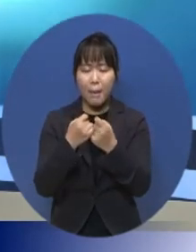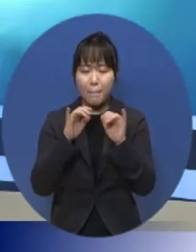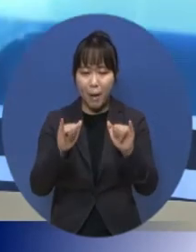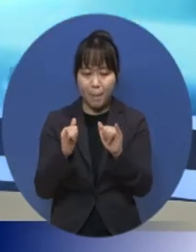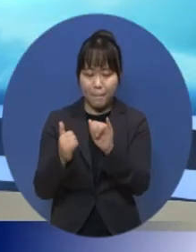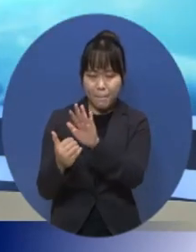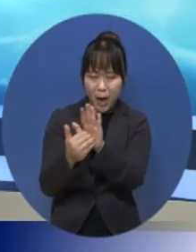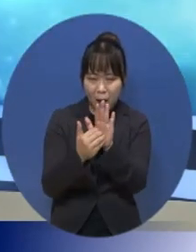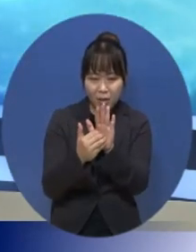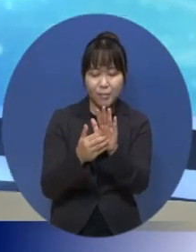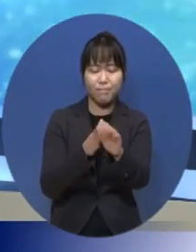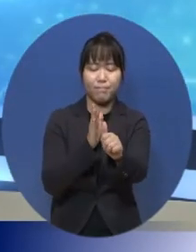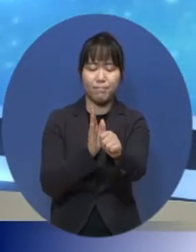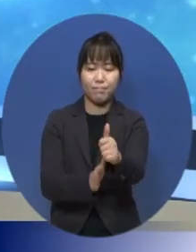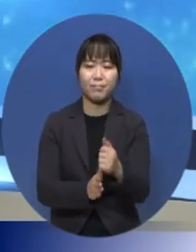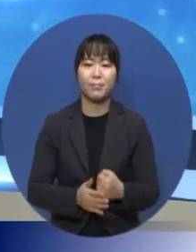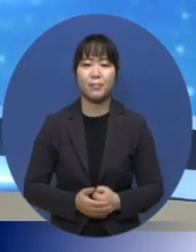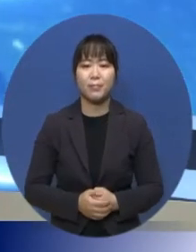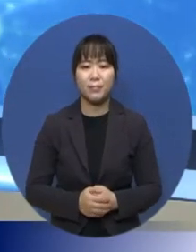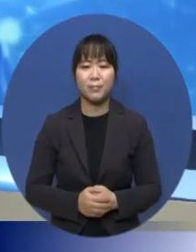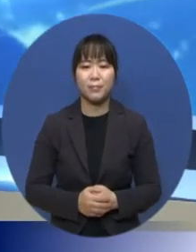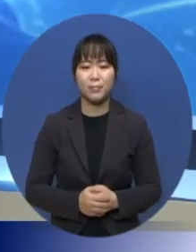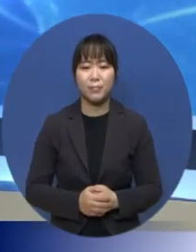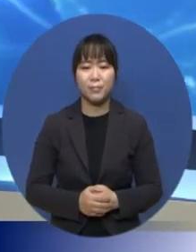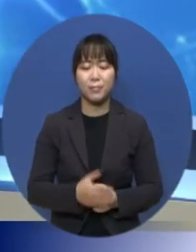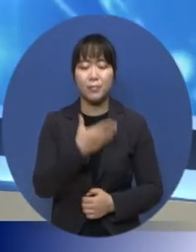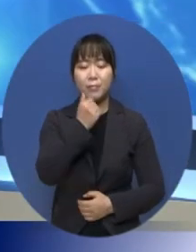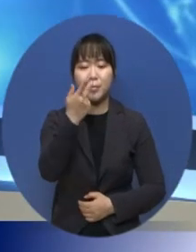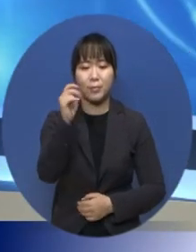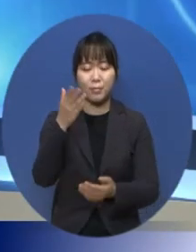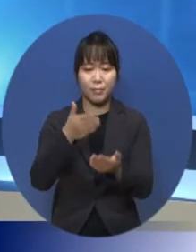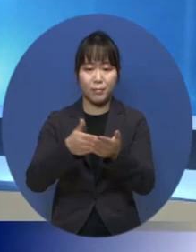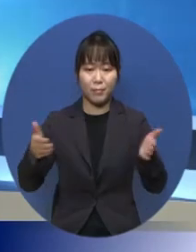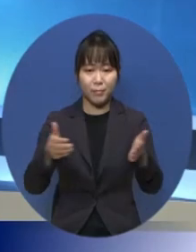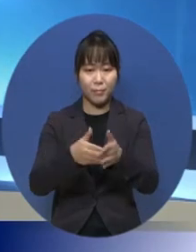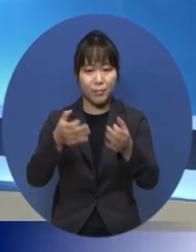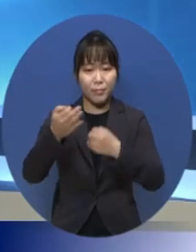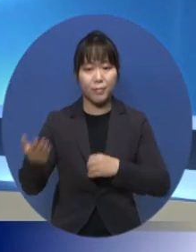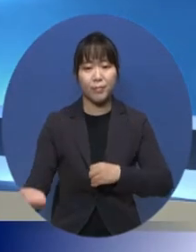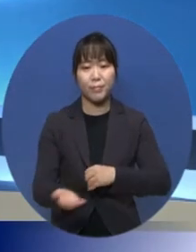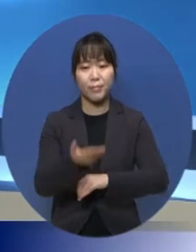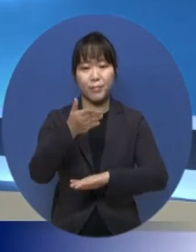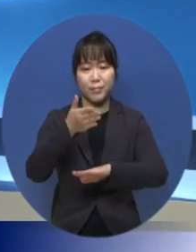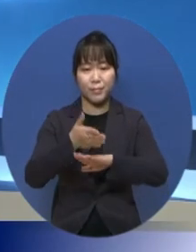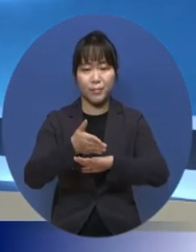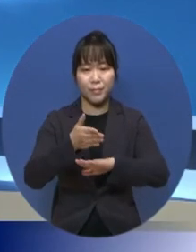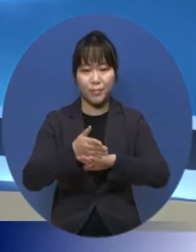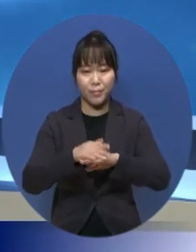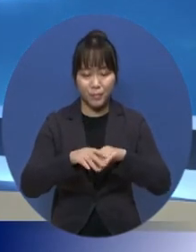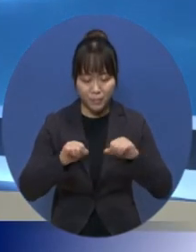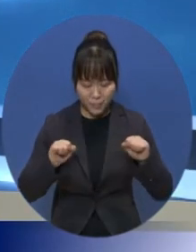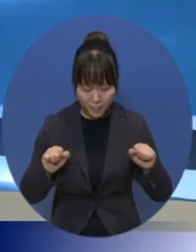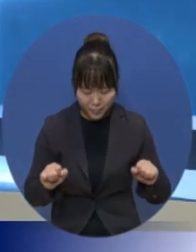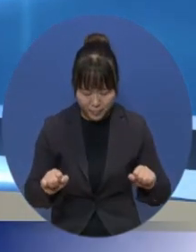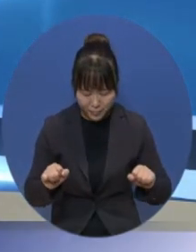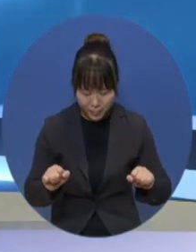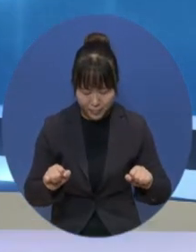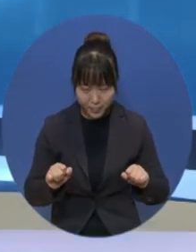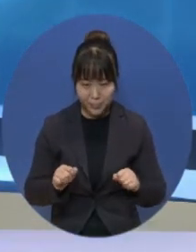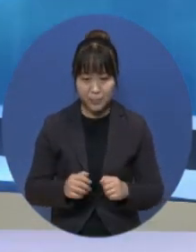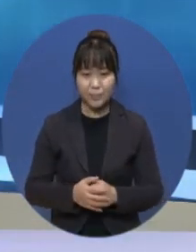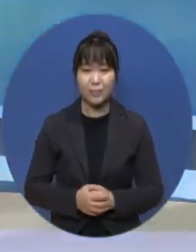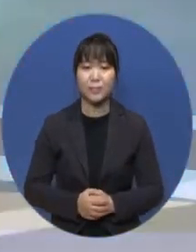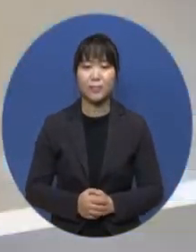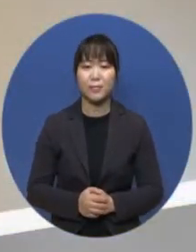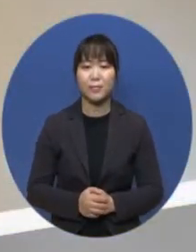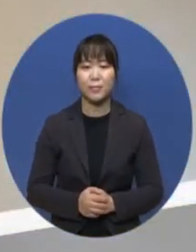잘 지켜주시기를 당부드립니다. 이상 복지TV 뉴스를 마칩니다. 시청해주신 여러분 고맙습니다.